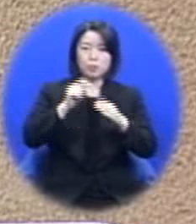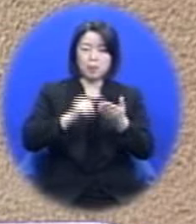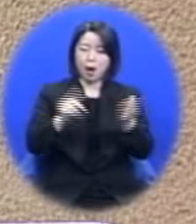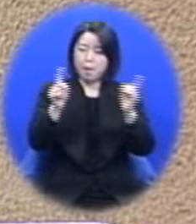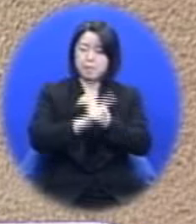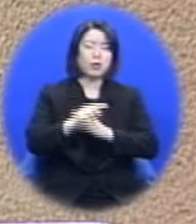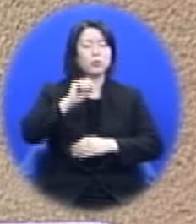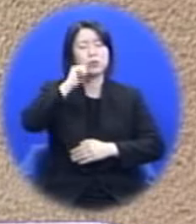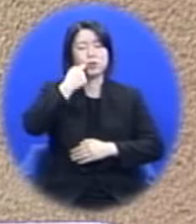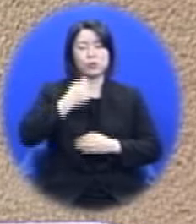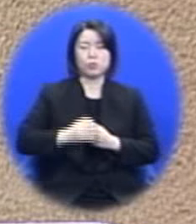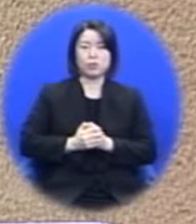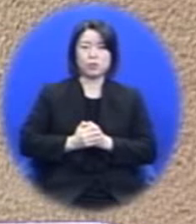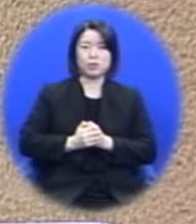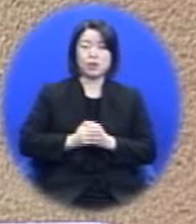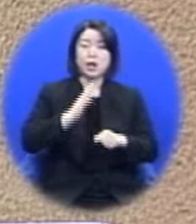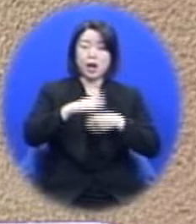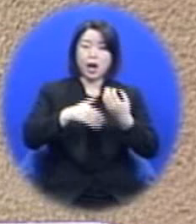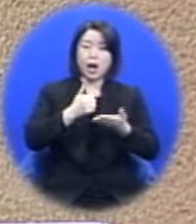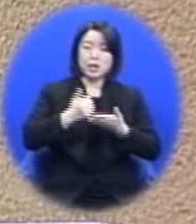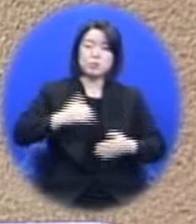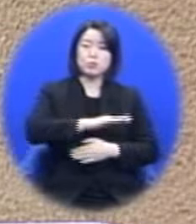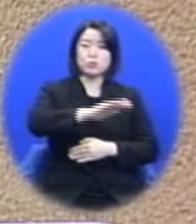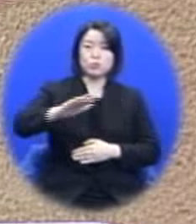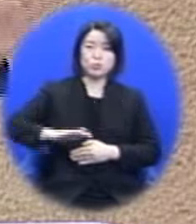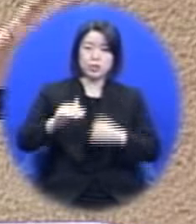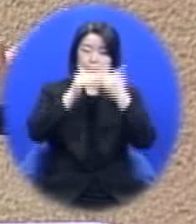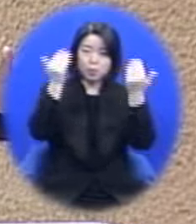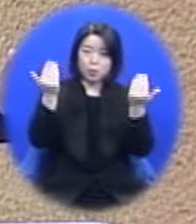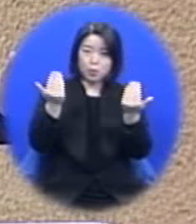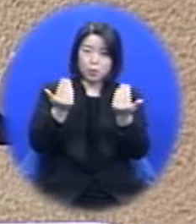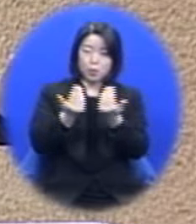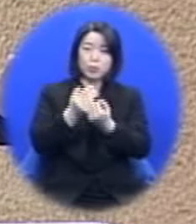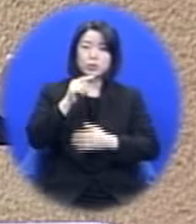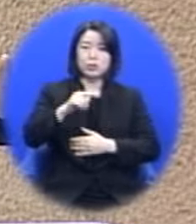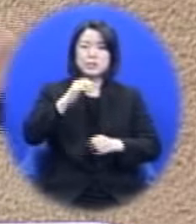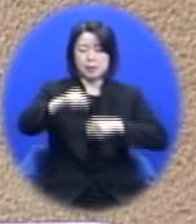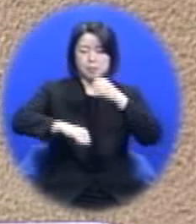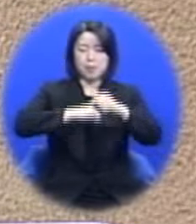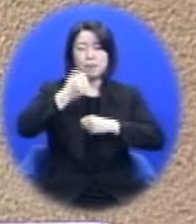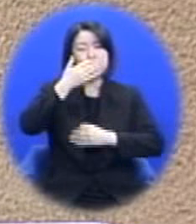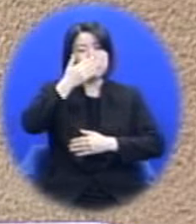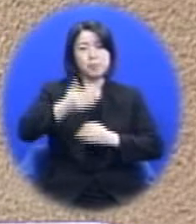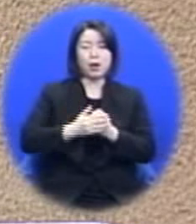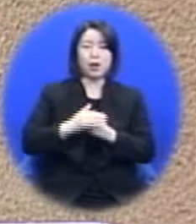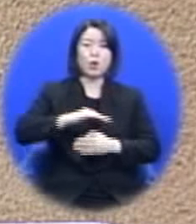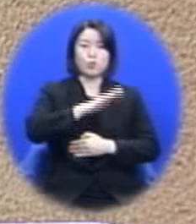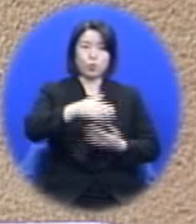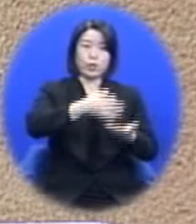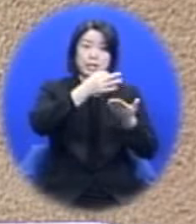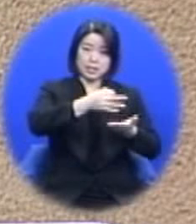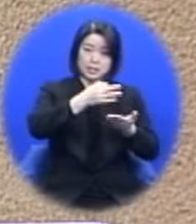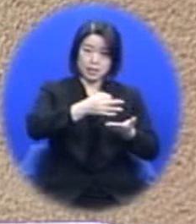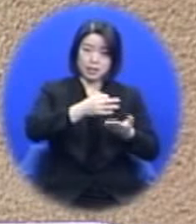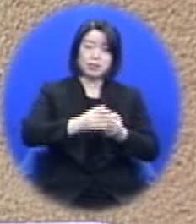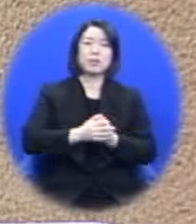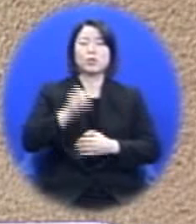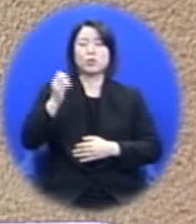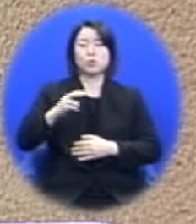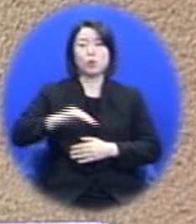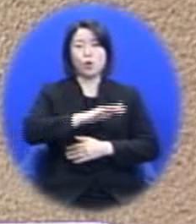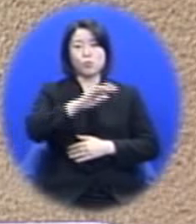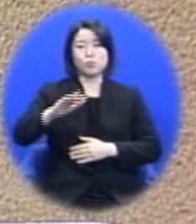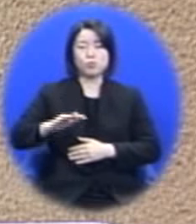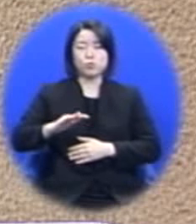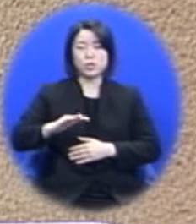하나님은 우리 모든 것을 마음대로 하세요. 우리의 재산, 우리의